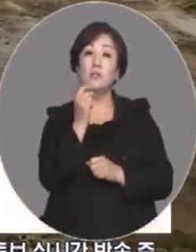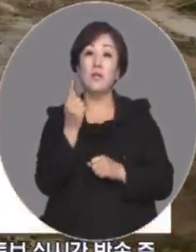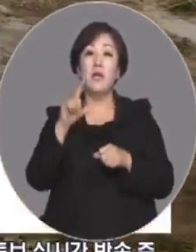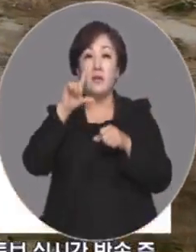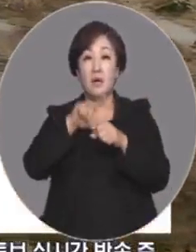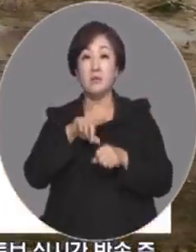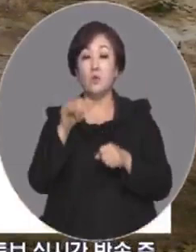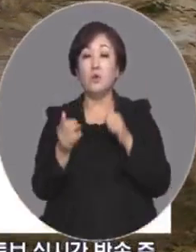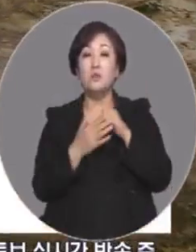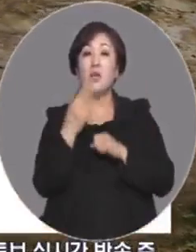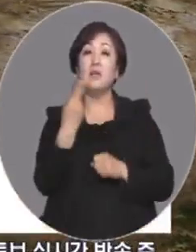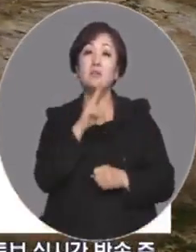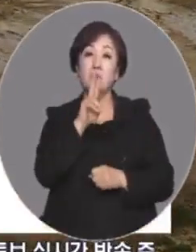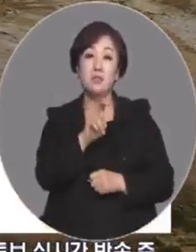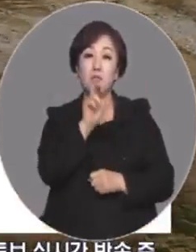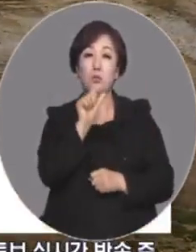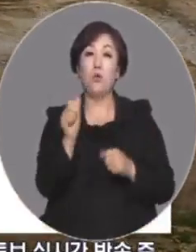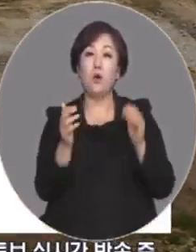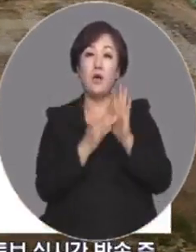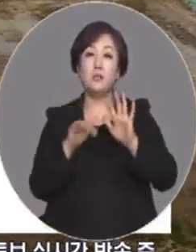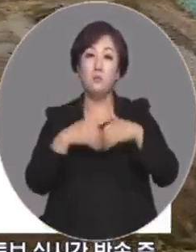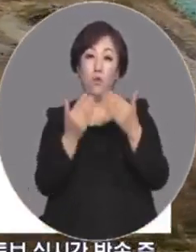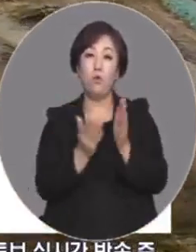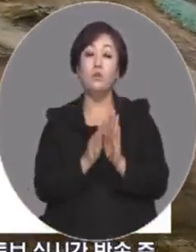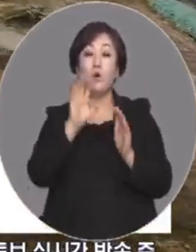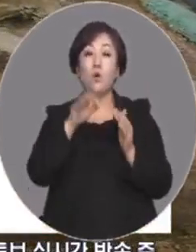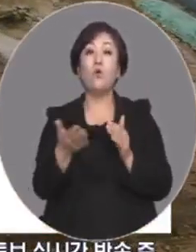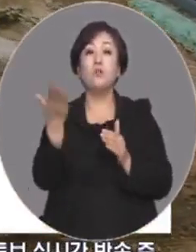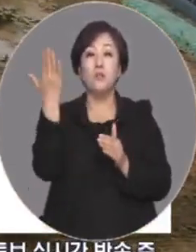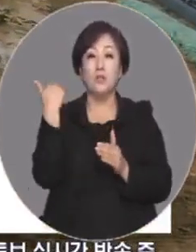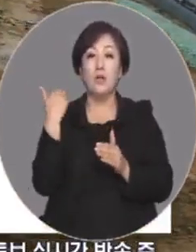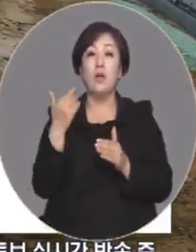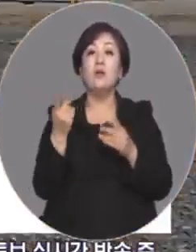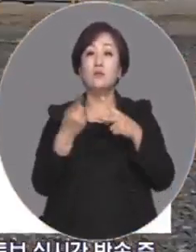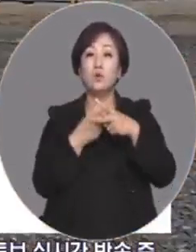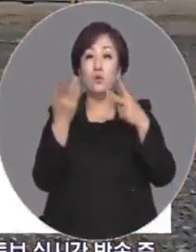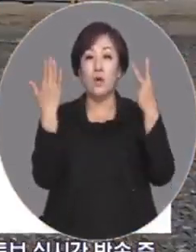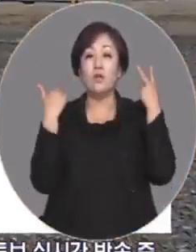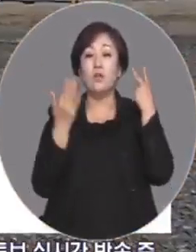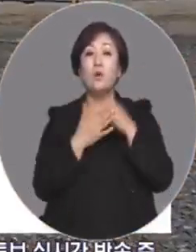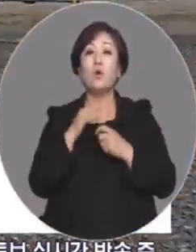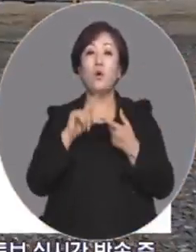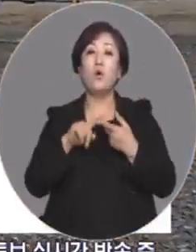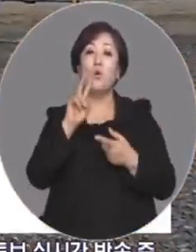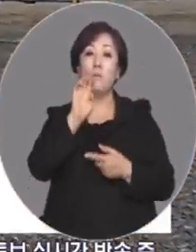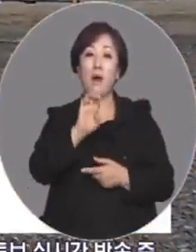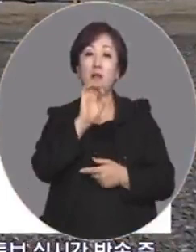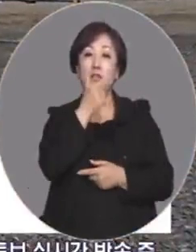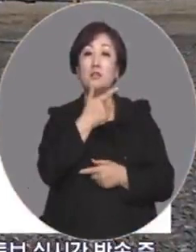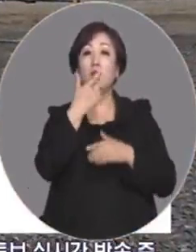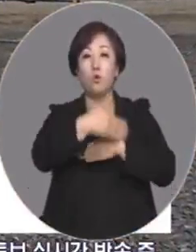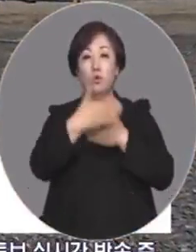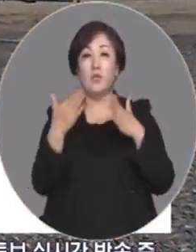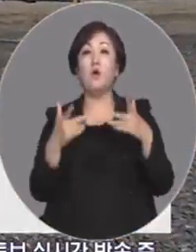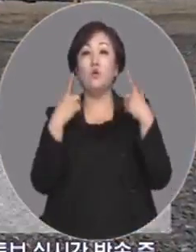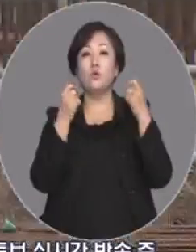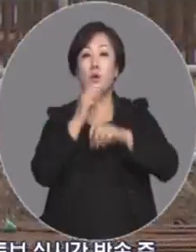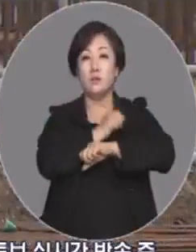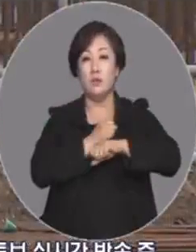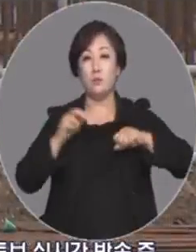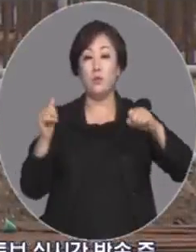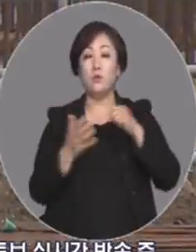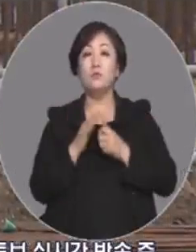오는 2025년까지 이 터미널 뒤쪽에 초등학교 운동장 46개 크기의 수소복합단지를 조성한다고